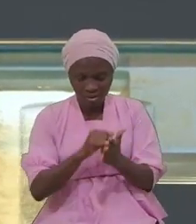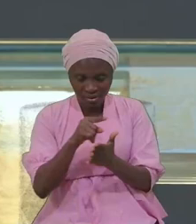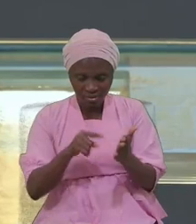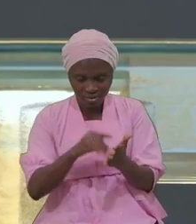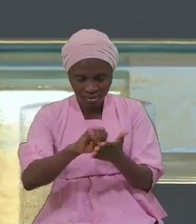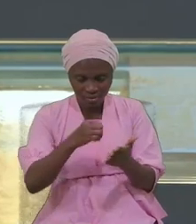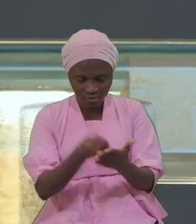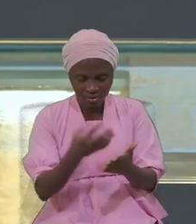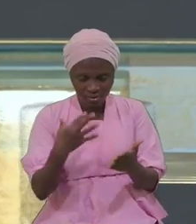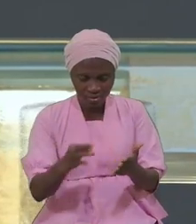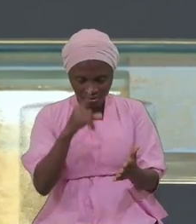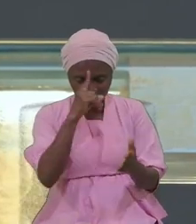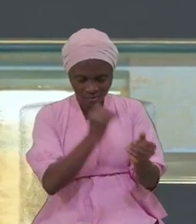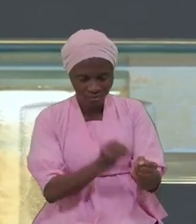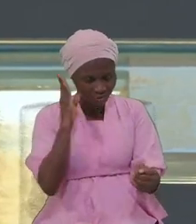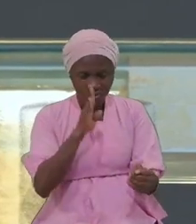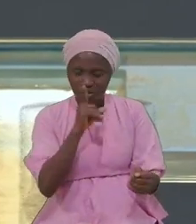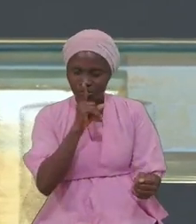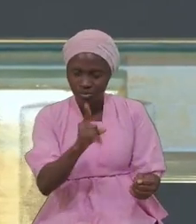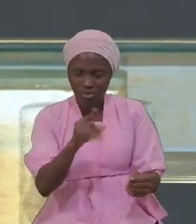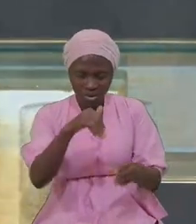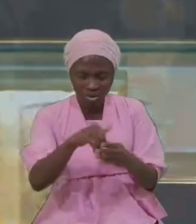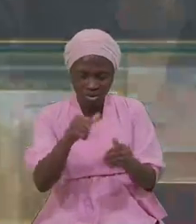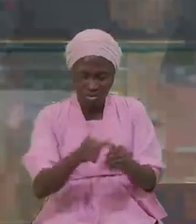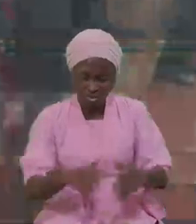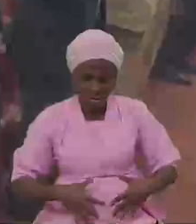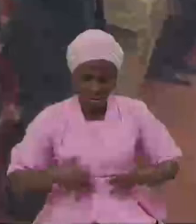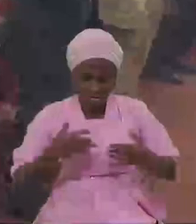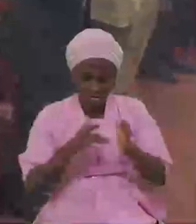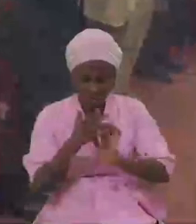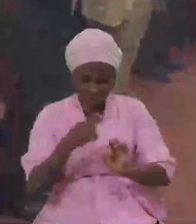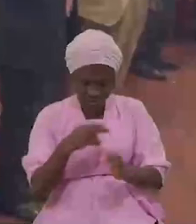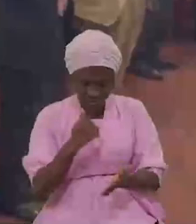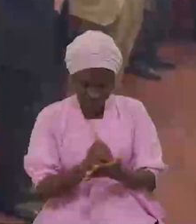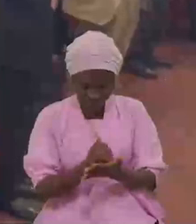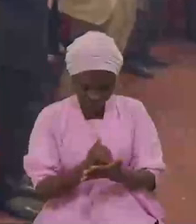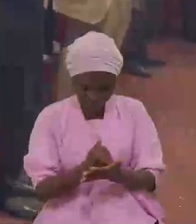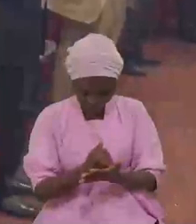foi se réalise dans la vie de tout le monde au nom de Jésus-Christ.